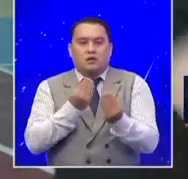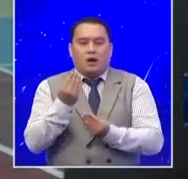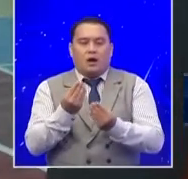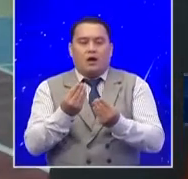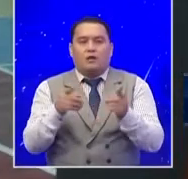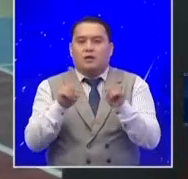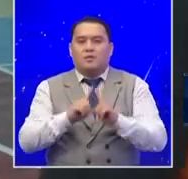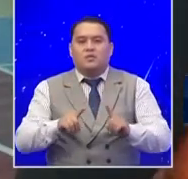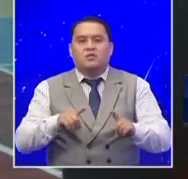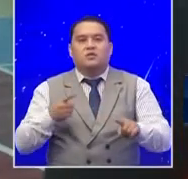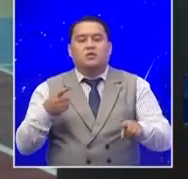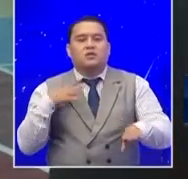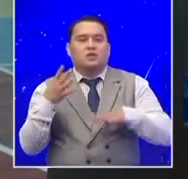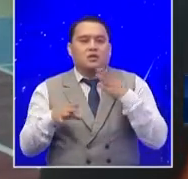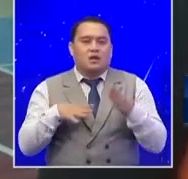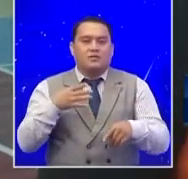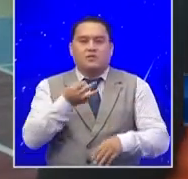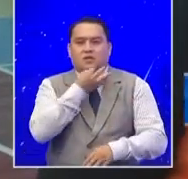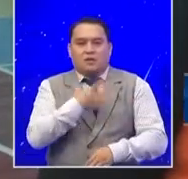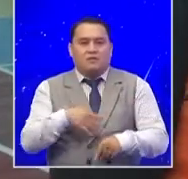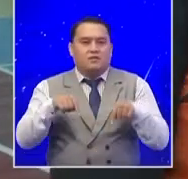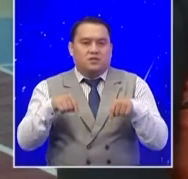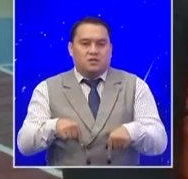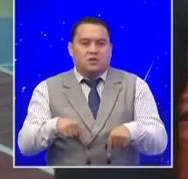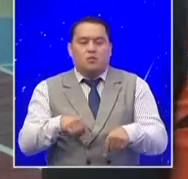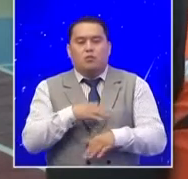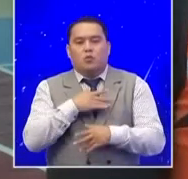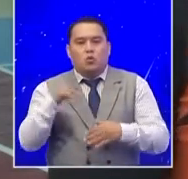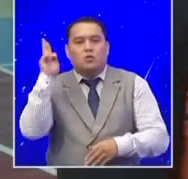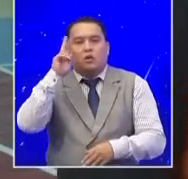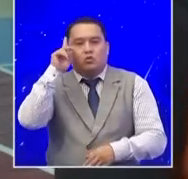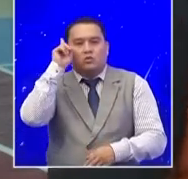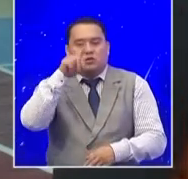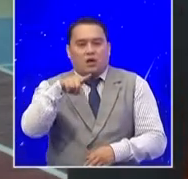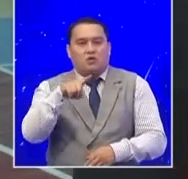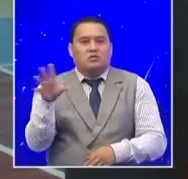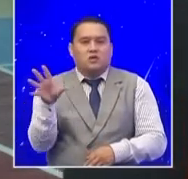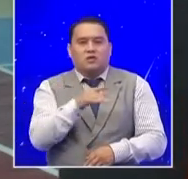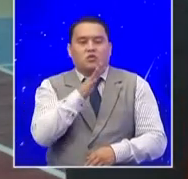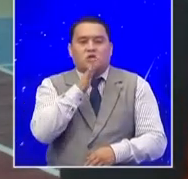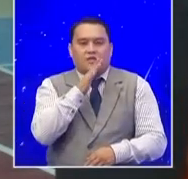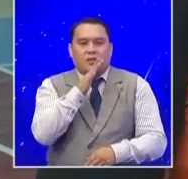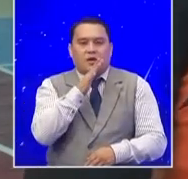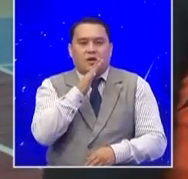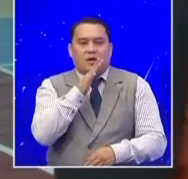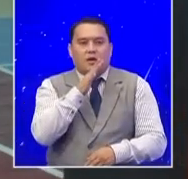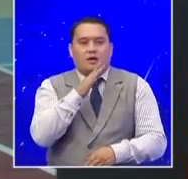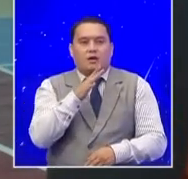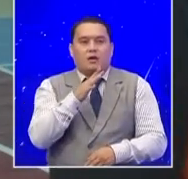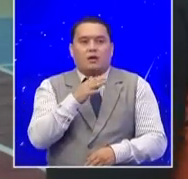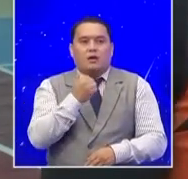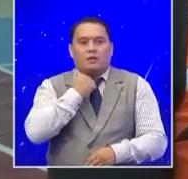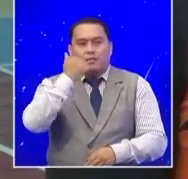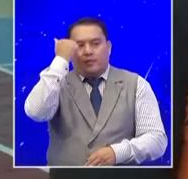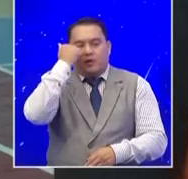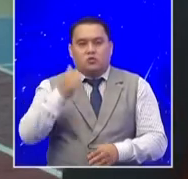нападать, тренироваться. Мне очень нравится здесь. Я очень много научилась за все это время. Я очень хочу